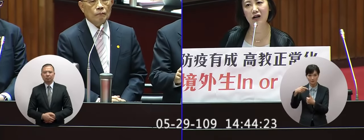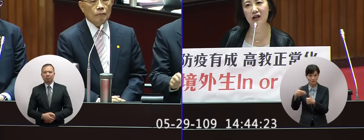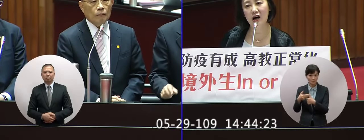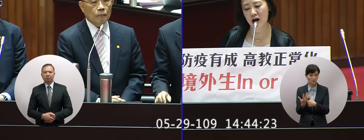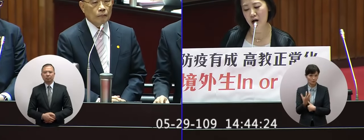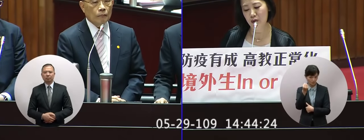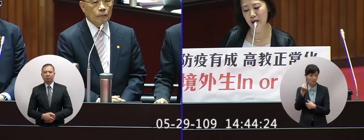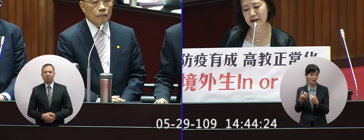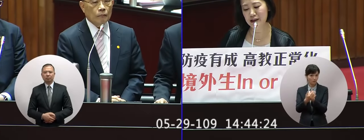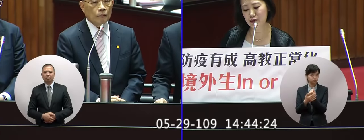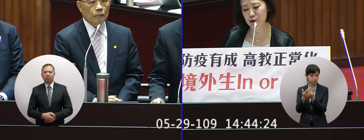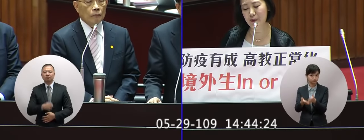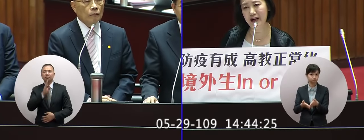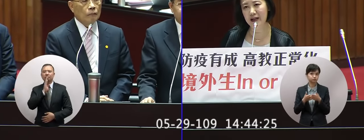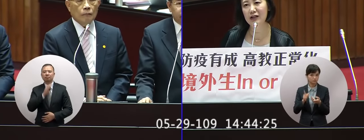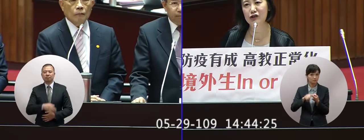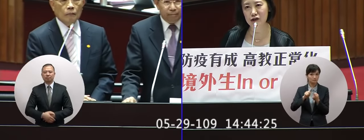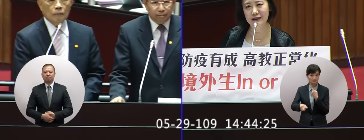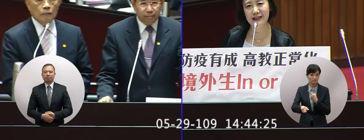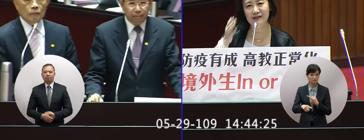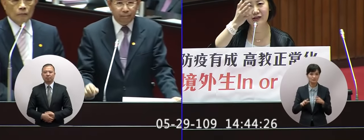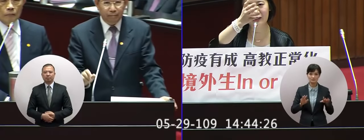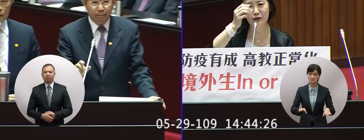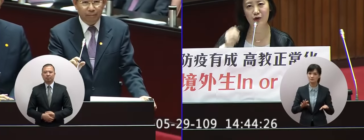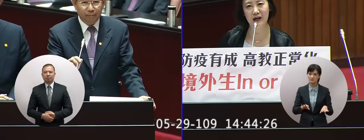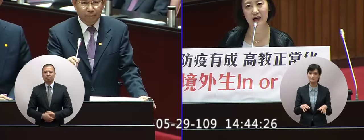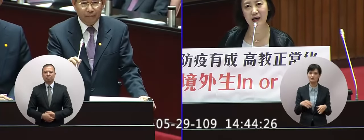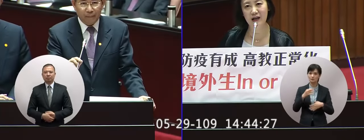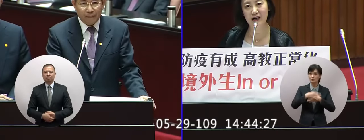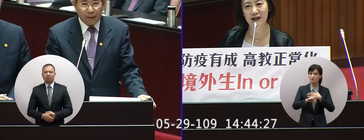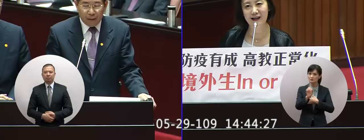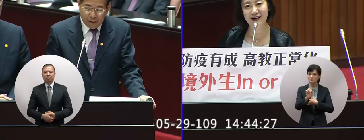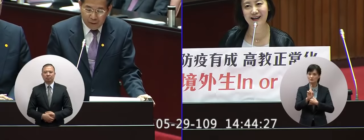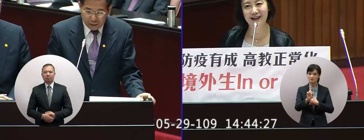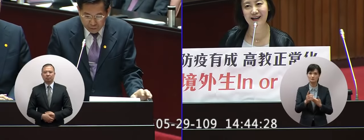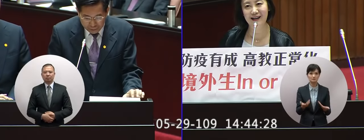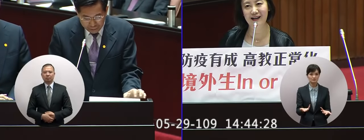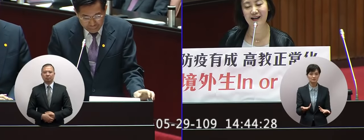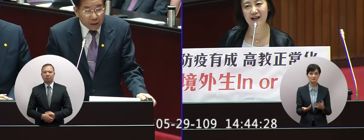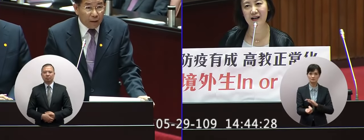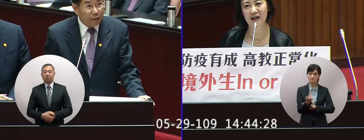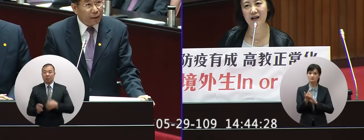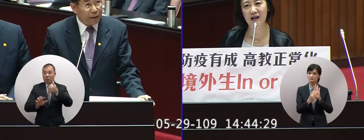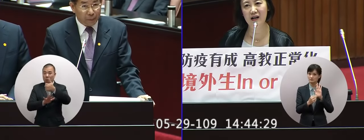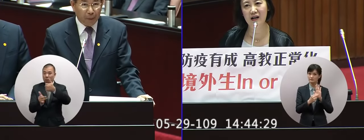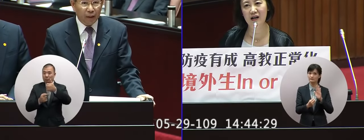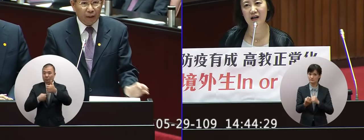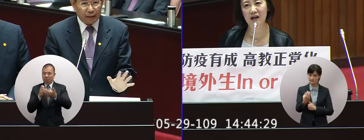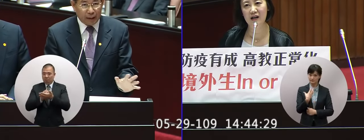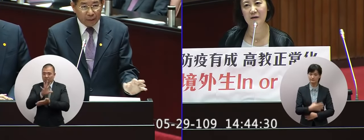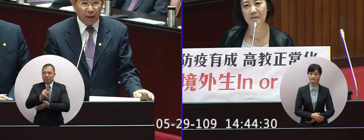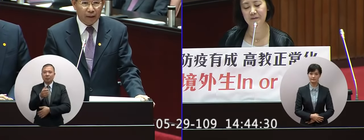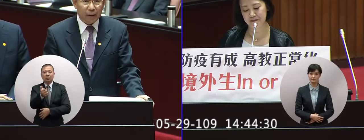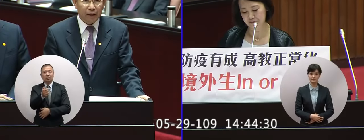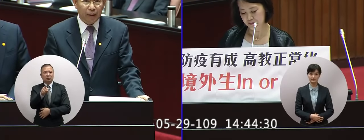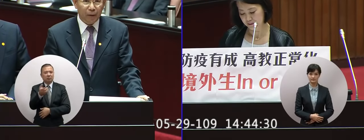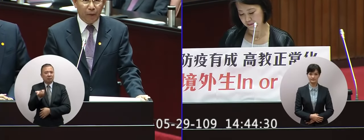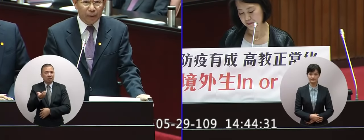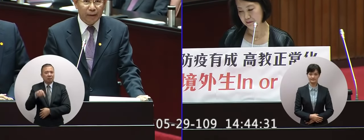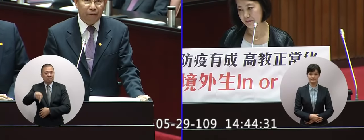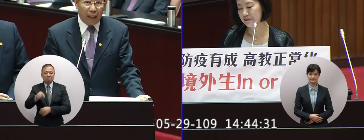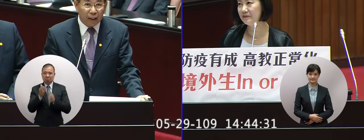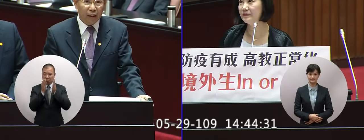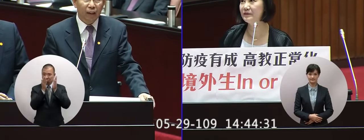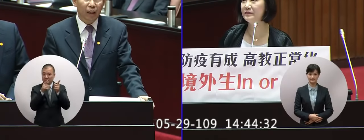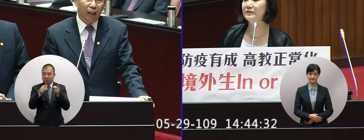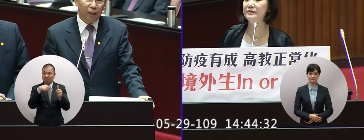准备好了，万事俱备，只欠时钟啊。 跟委员报告，谢谢委员刚才对整个教育，